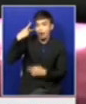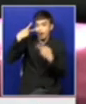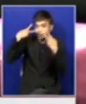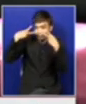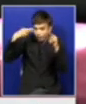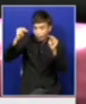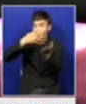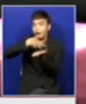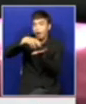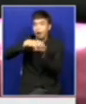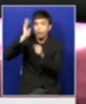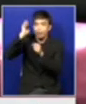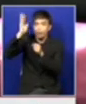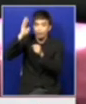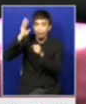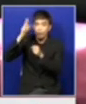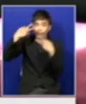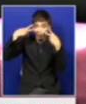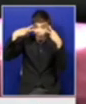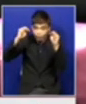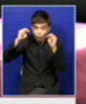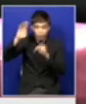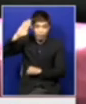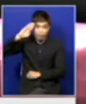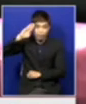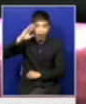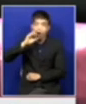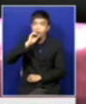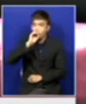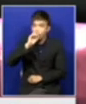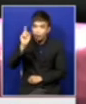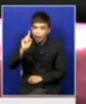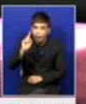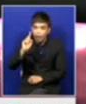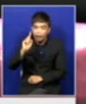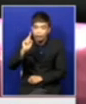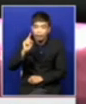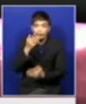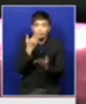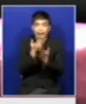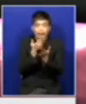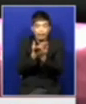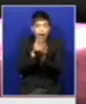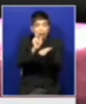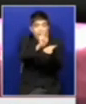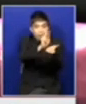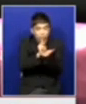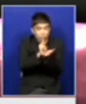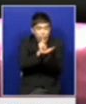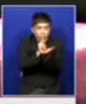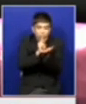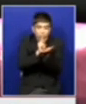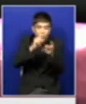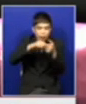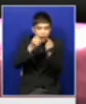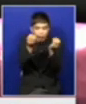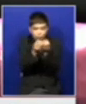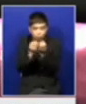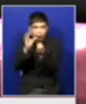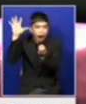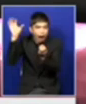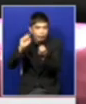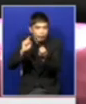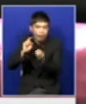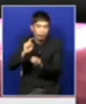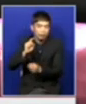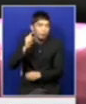าหนี้ที่มีอยู่ในปัจจุบันเป็นมรดกมาจากรัฐบาลก่อนหน้านี้ดิฉันเข้าใจว่าท่านหมายถึงรัฐบ